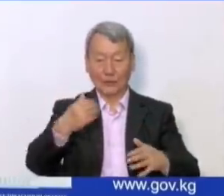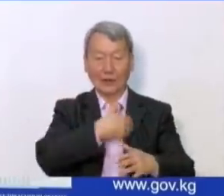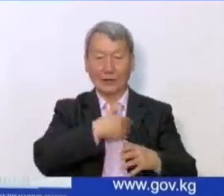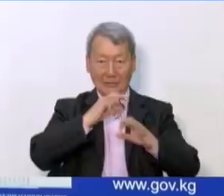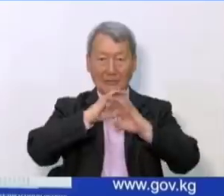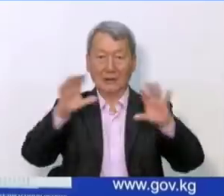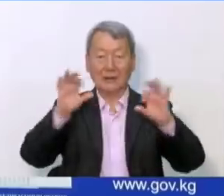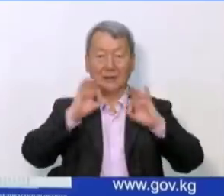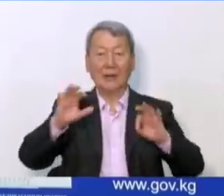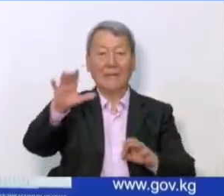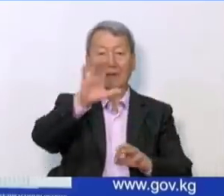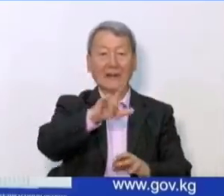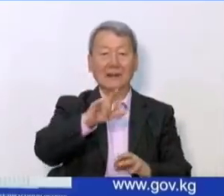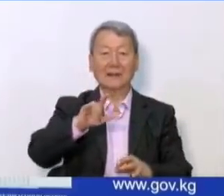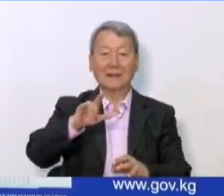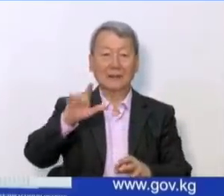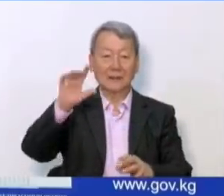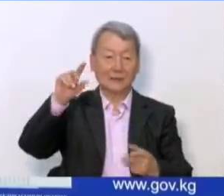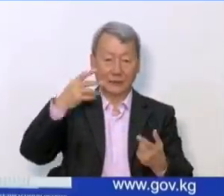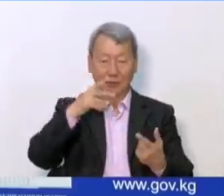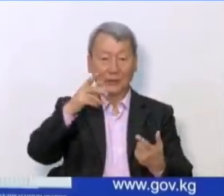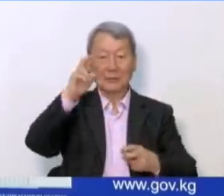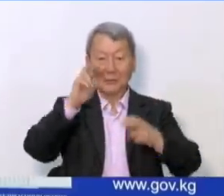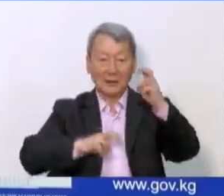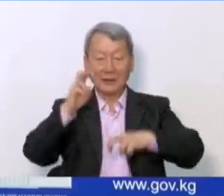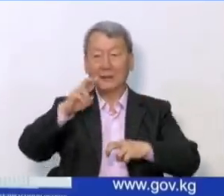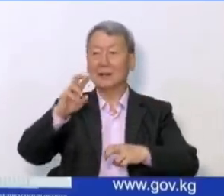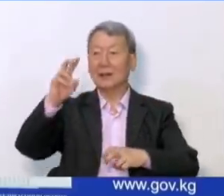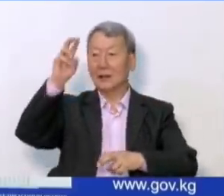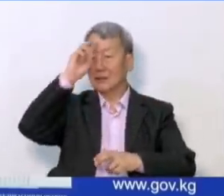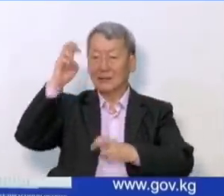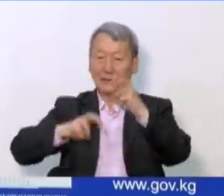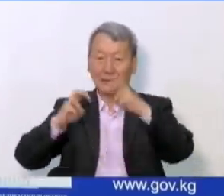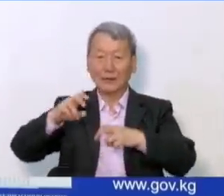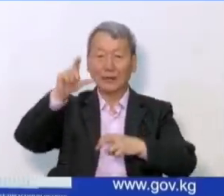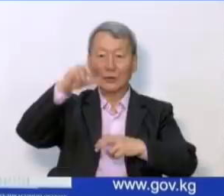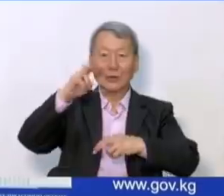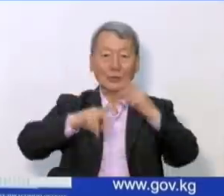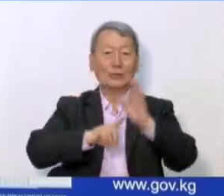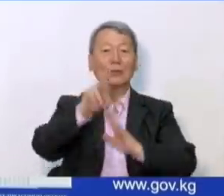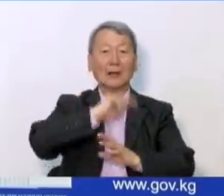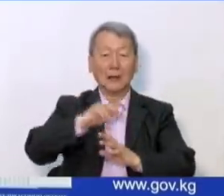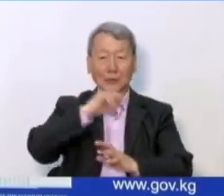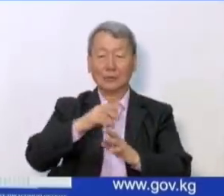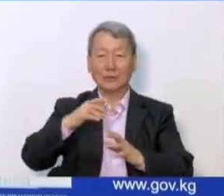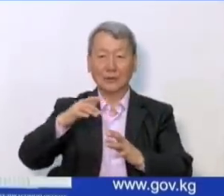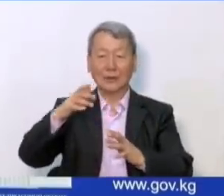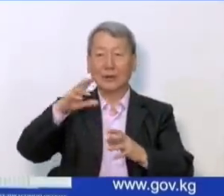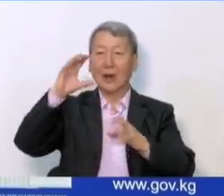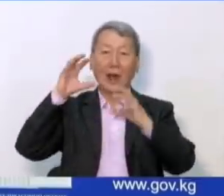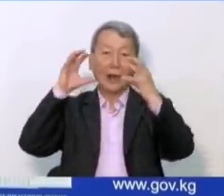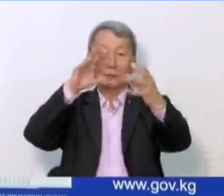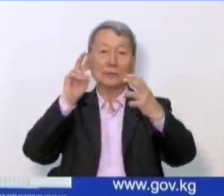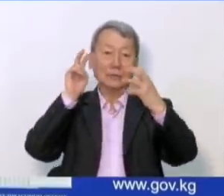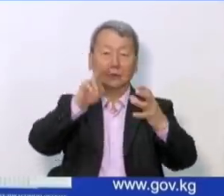жанакындай өзүнүн экономикалык ишмердүүлүгүн жандандырып көп объекттер иштеди. Коомдук транспорт